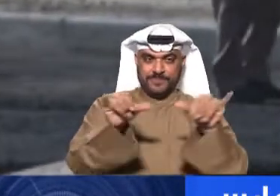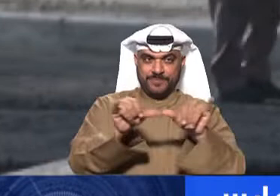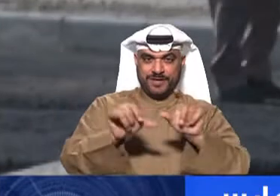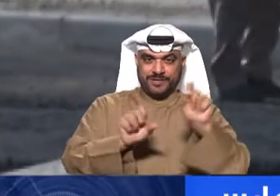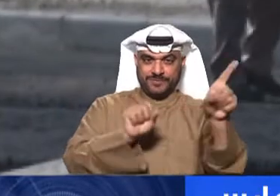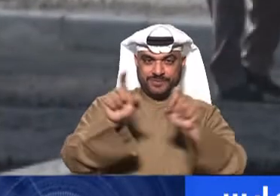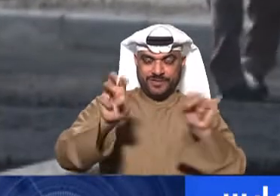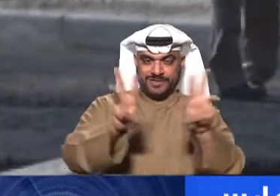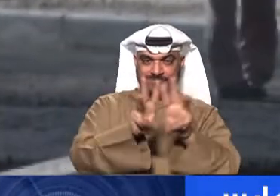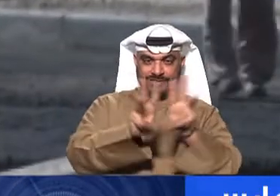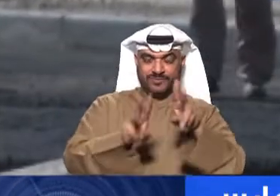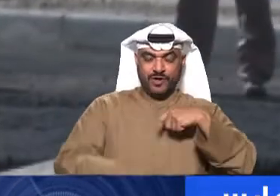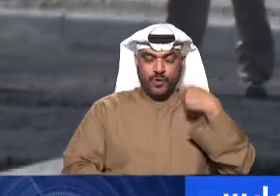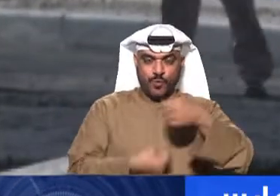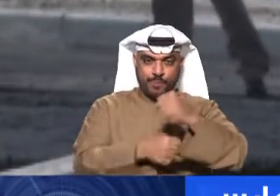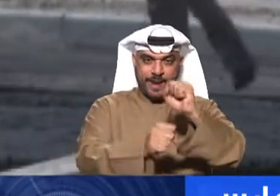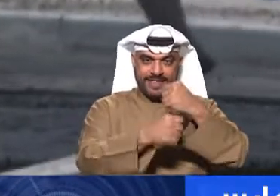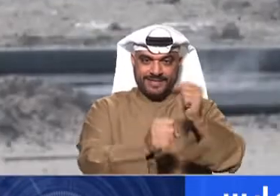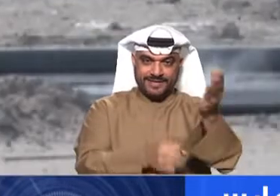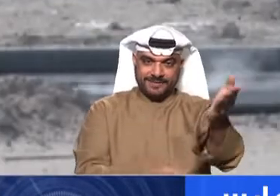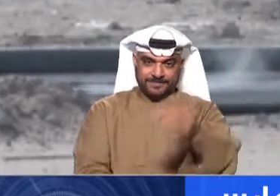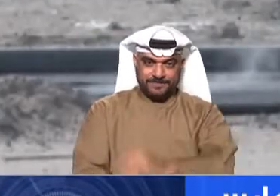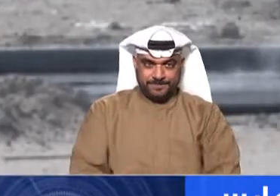التابعة للبلدية.